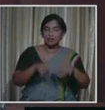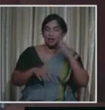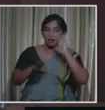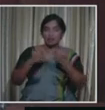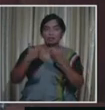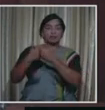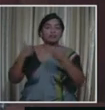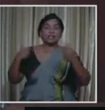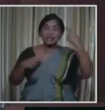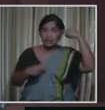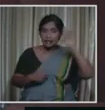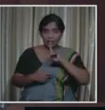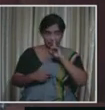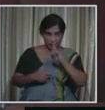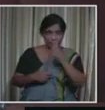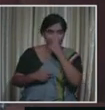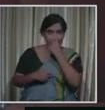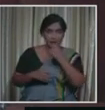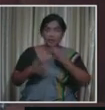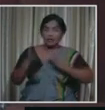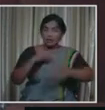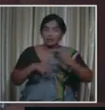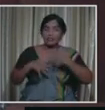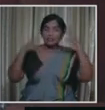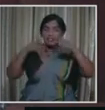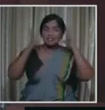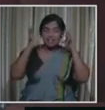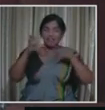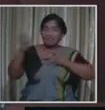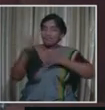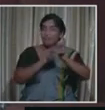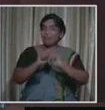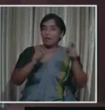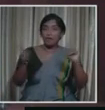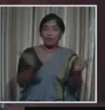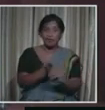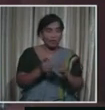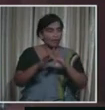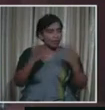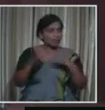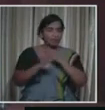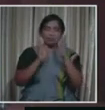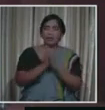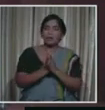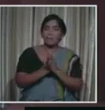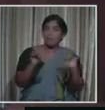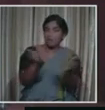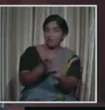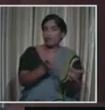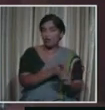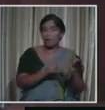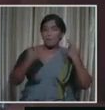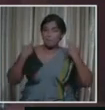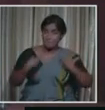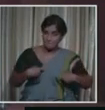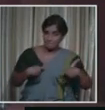bare, iya kata kala kian ni, jana yaka korhat bi negi negiya kila, insaam ya pacan datte ona me ikhando Orang dekat, dekat pertengahan Mahinda